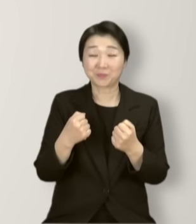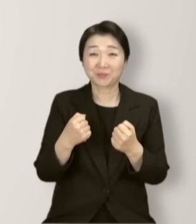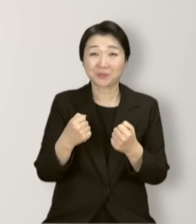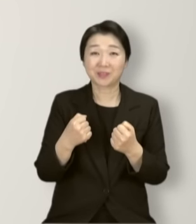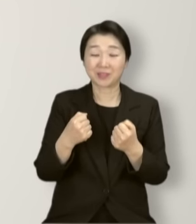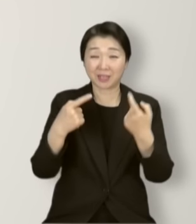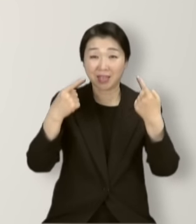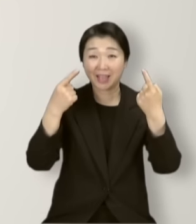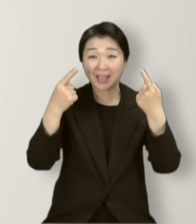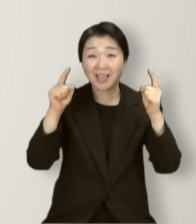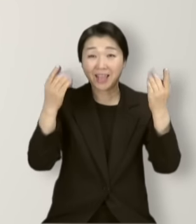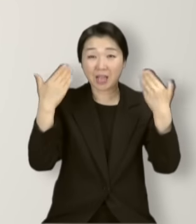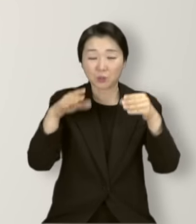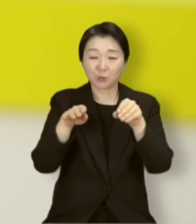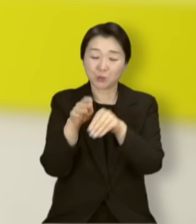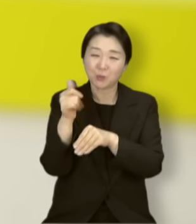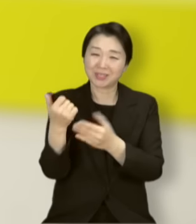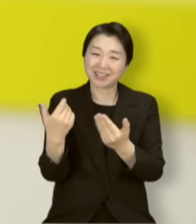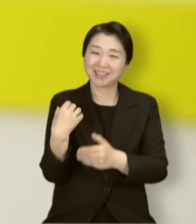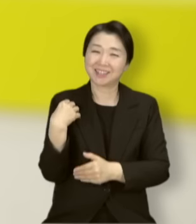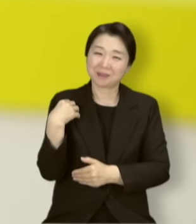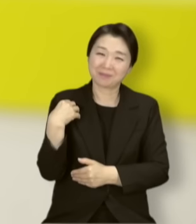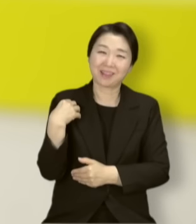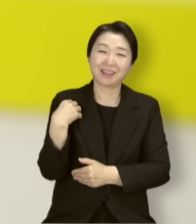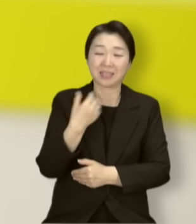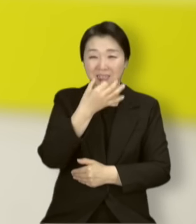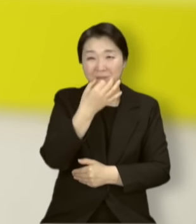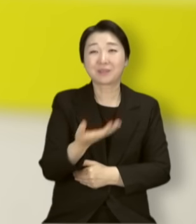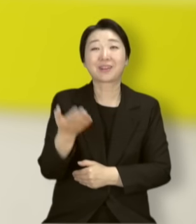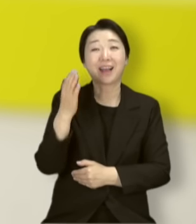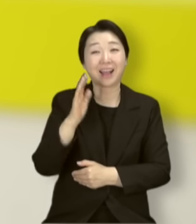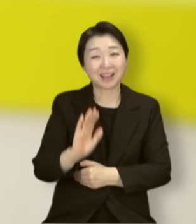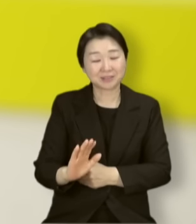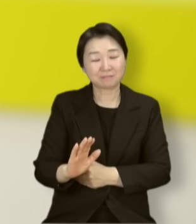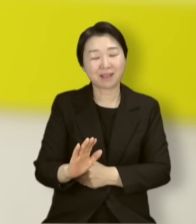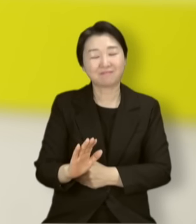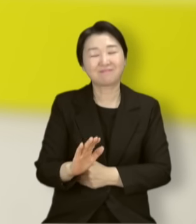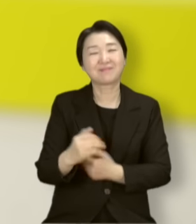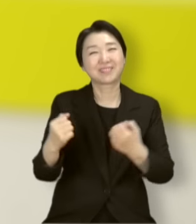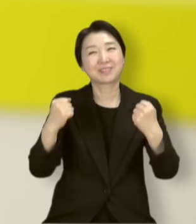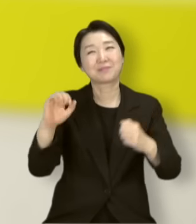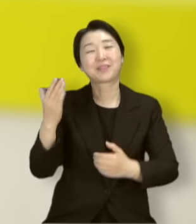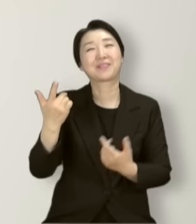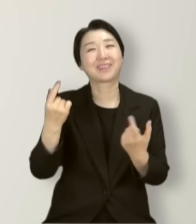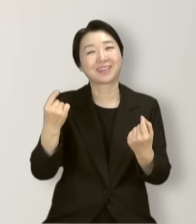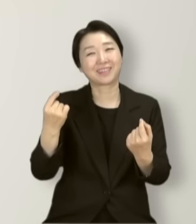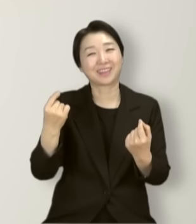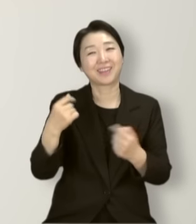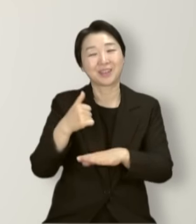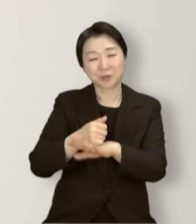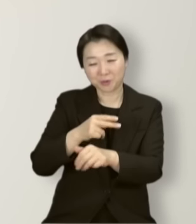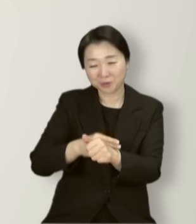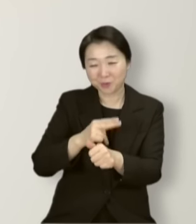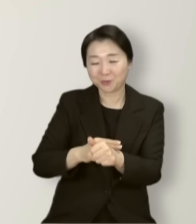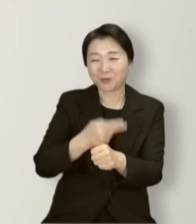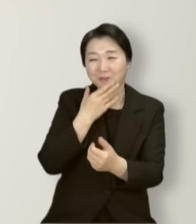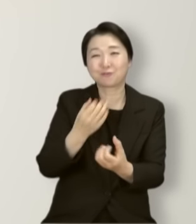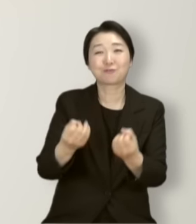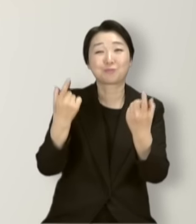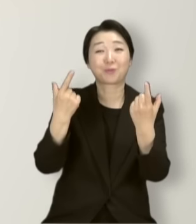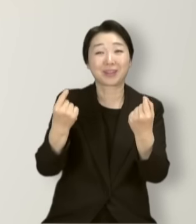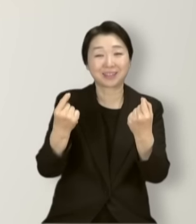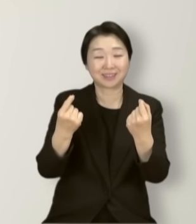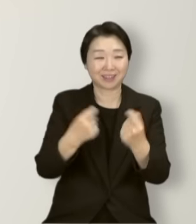기운 나는 그런 시간인 그렇습니다. 것 같아요. 예, 그 교수의 축복이지요. 예. 야, 총장님 그런 제자들이 많다고 하니까